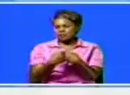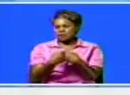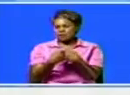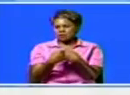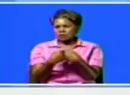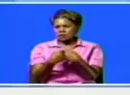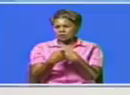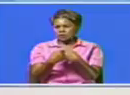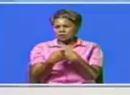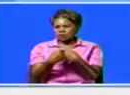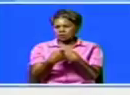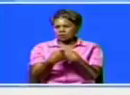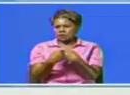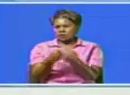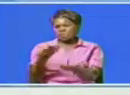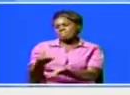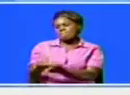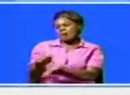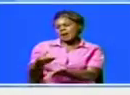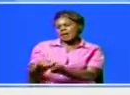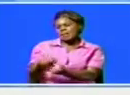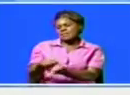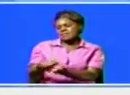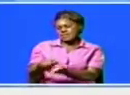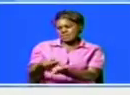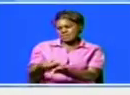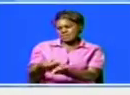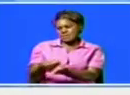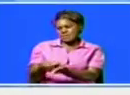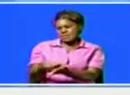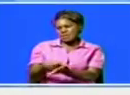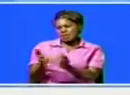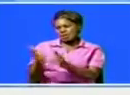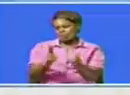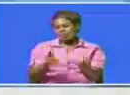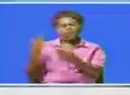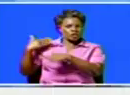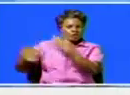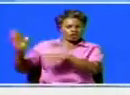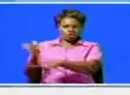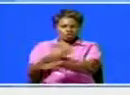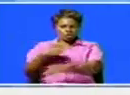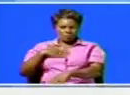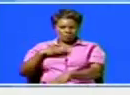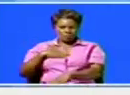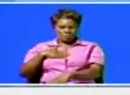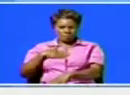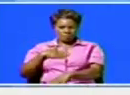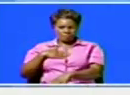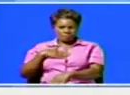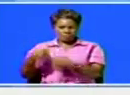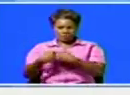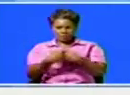promotion imekuwa ni kuhusu fedha, ambapo kama unajua historia ya ngoma yangu ya kwanza, ilikuwa na changamoto